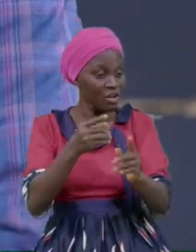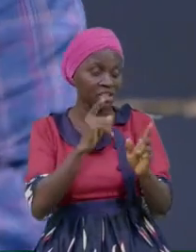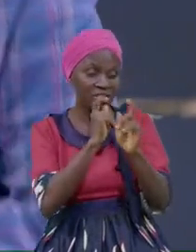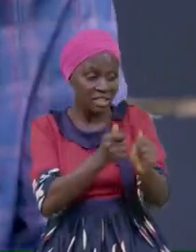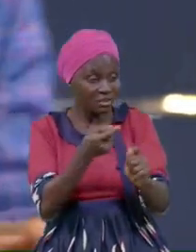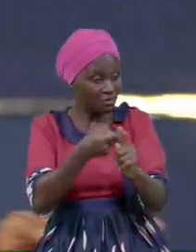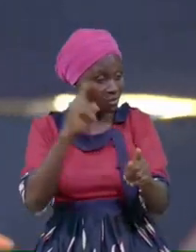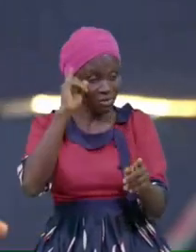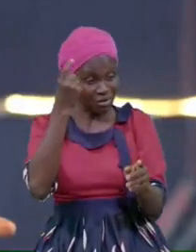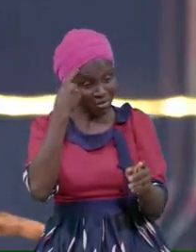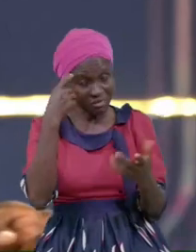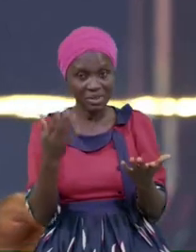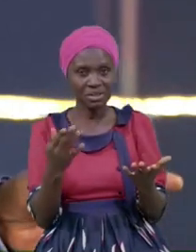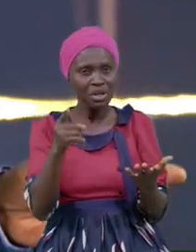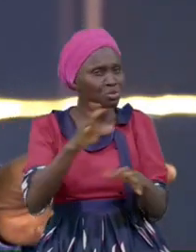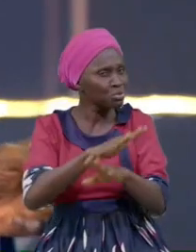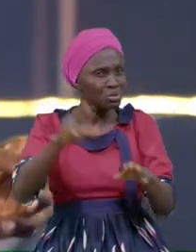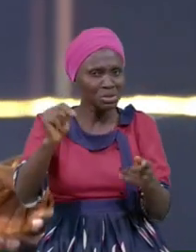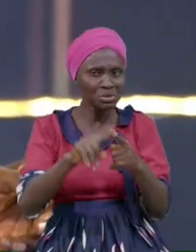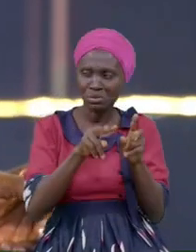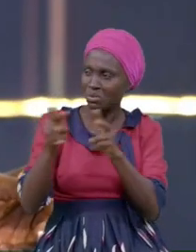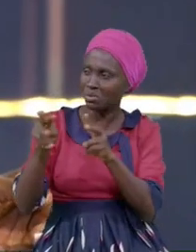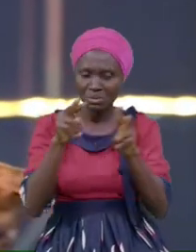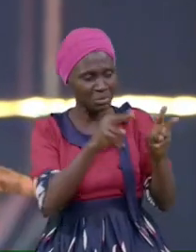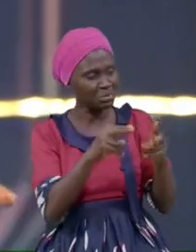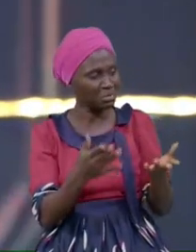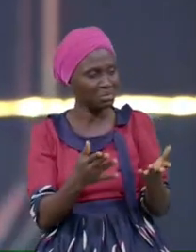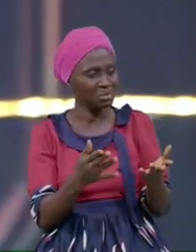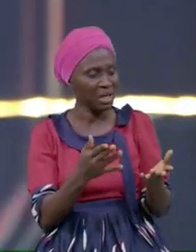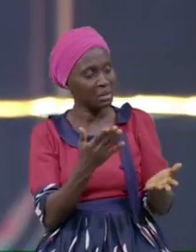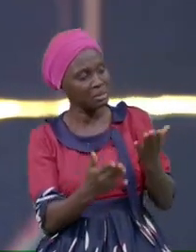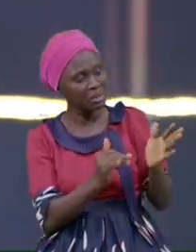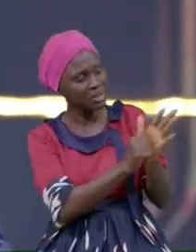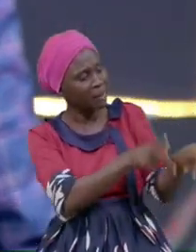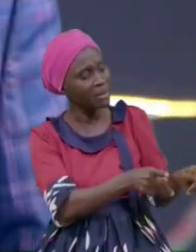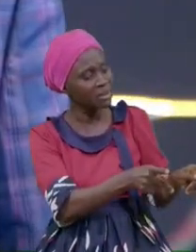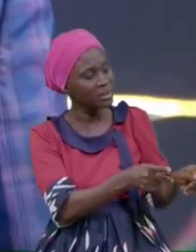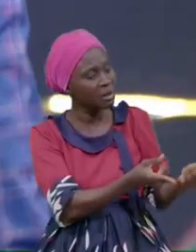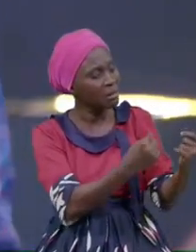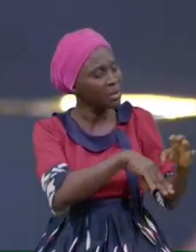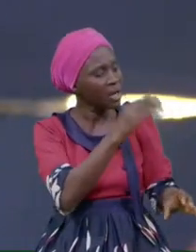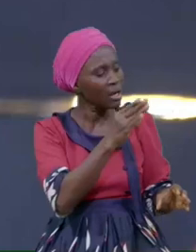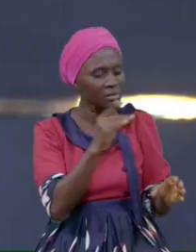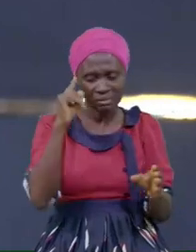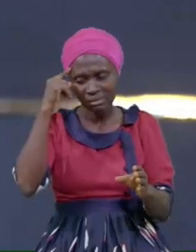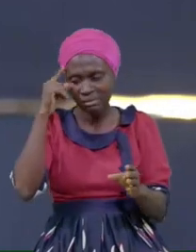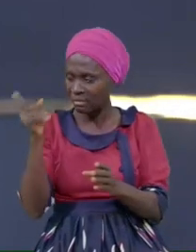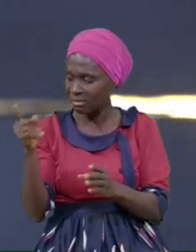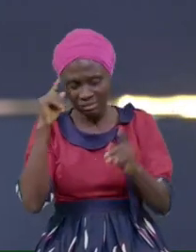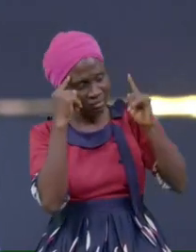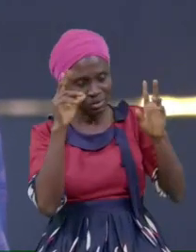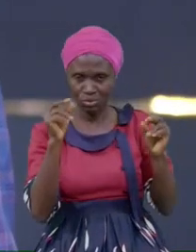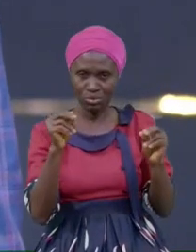Ne pose la question à personne. Ne regarde pas à gauche, à droite. Est-ce qu'il veut sortir? Est-ce qu'elle veut sortir? Non, toi tu prends ta